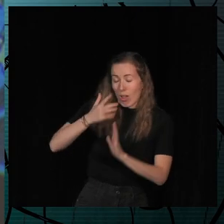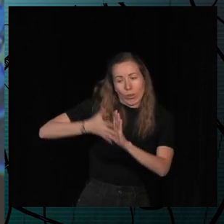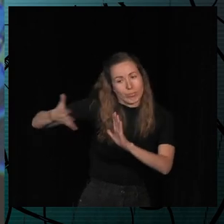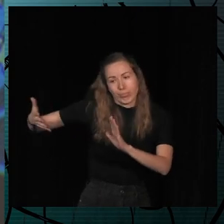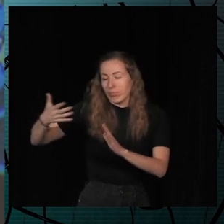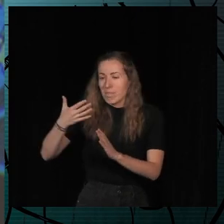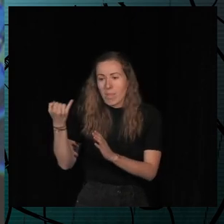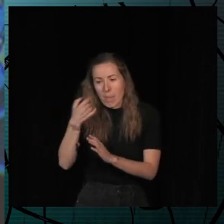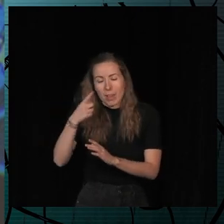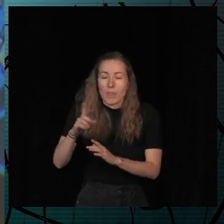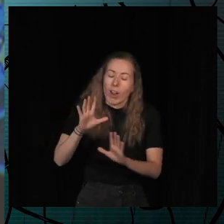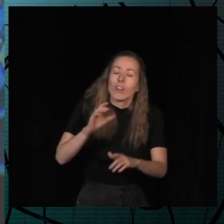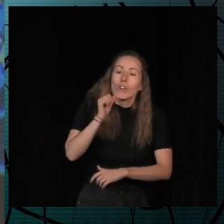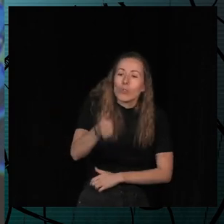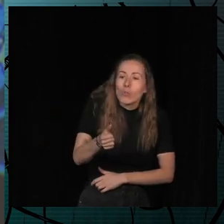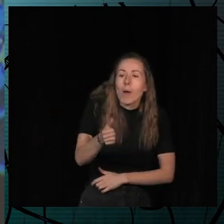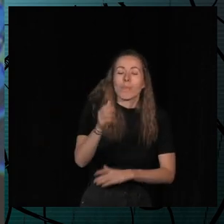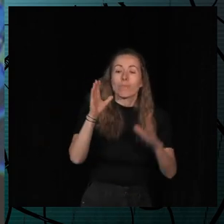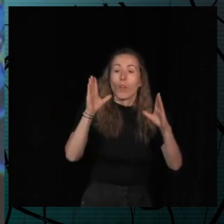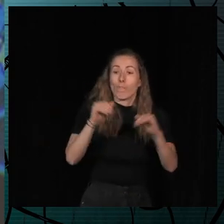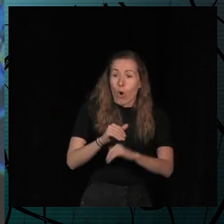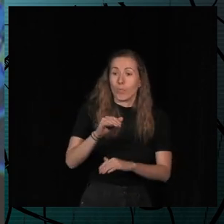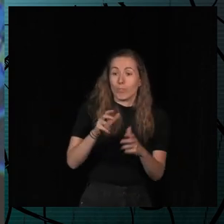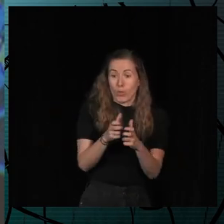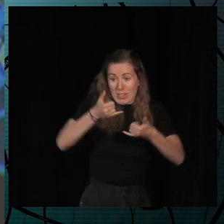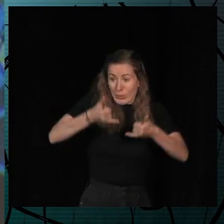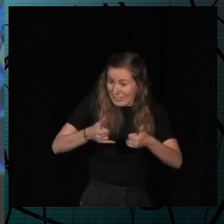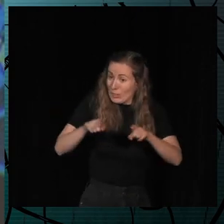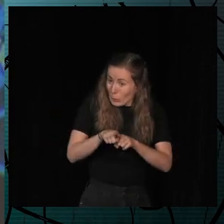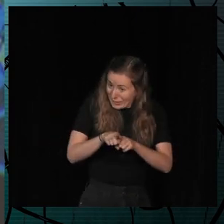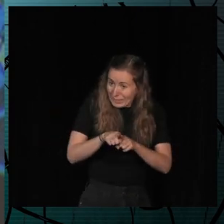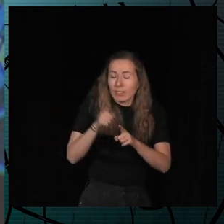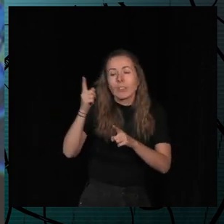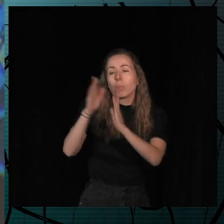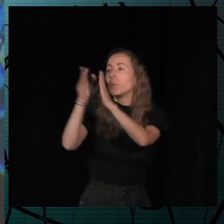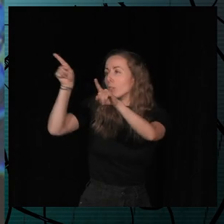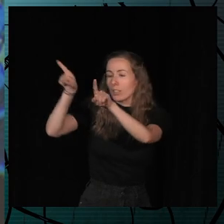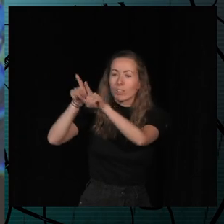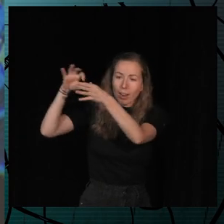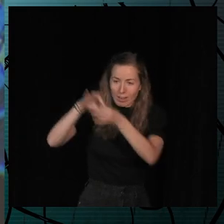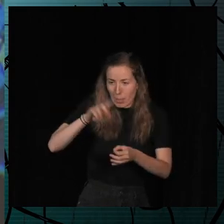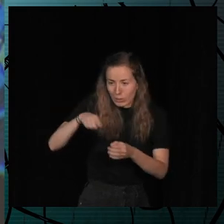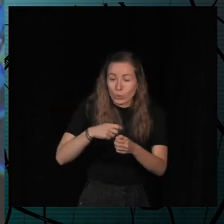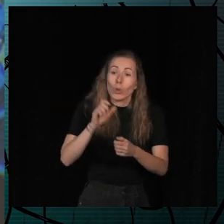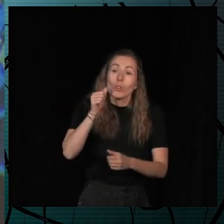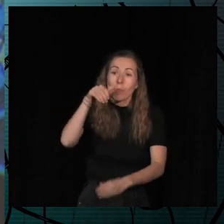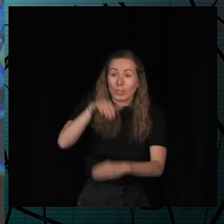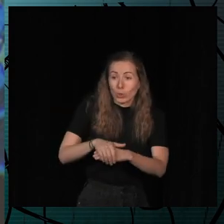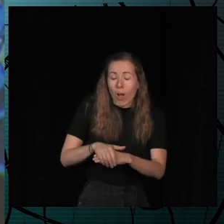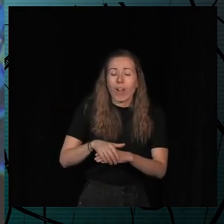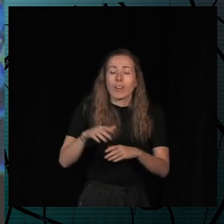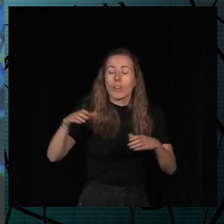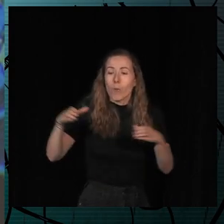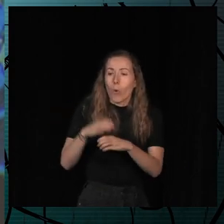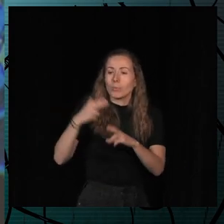longue demain donc notre forum du jeu vidéo aussi ici encore l'offre de la bibliothèque et demain soir encore ici les nouilles